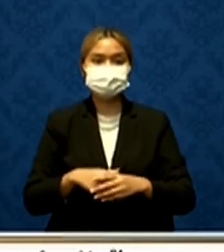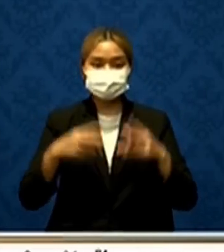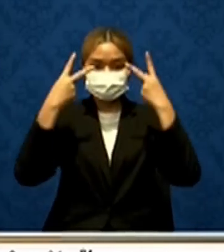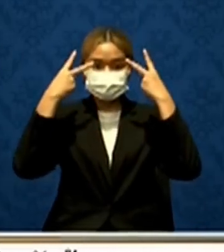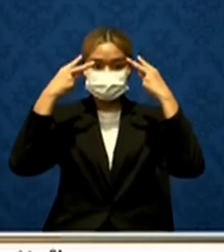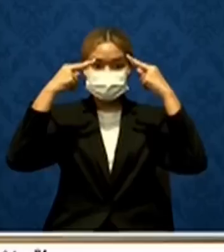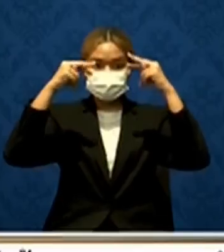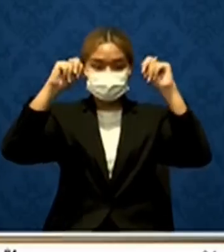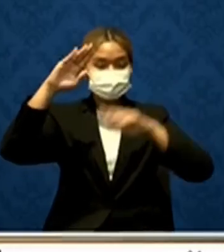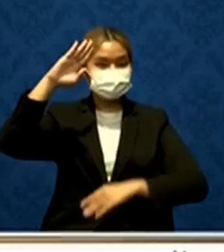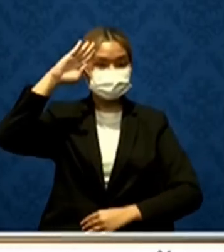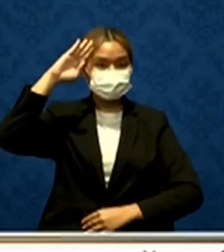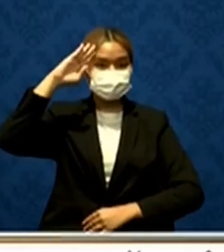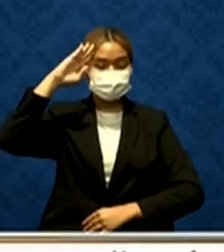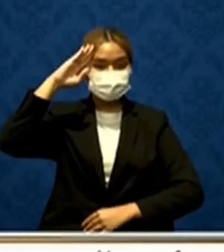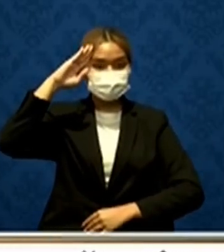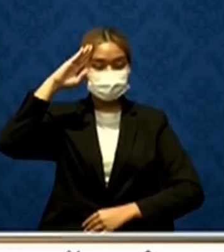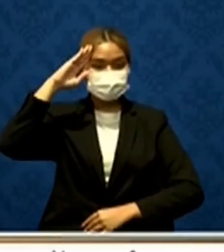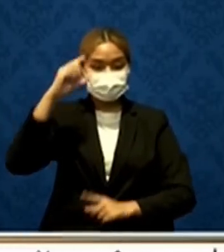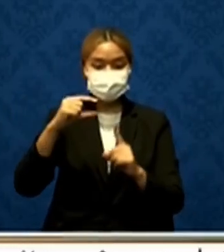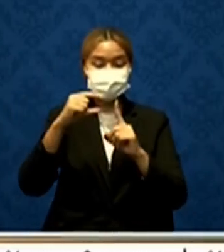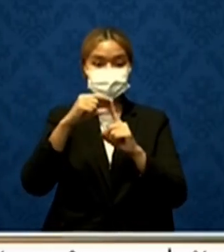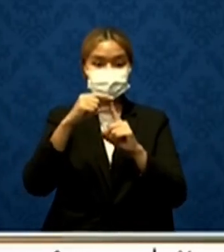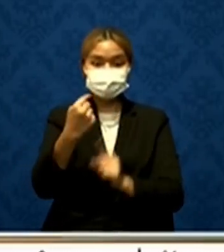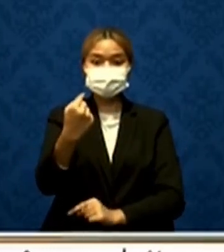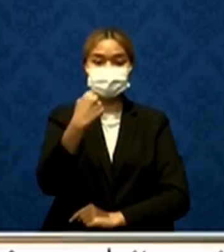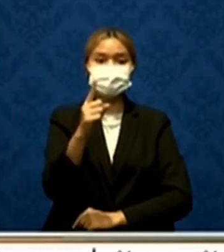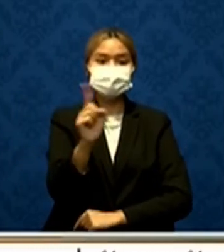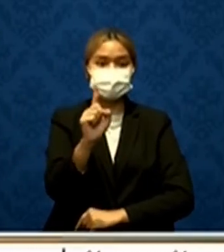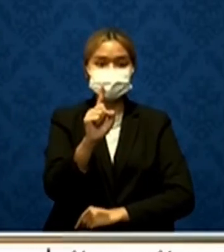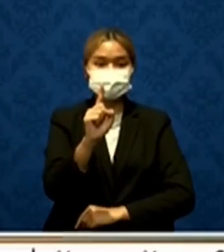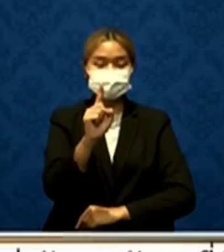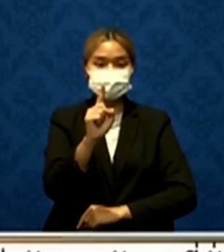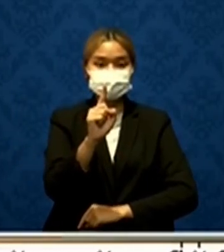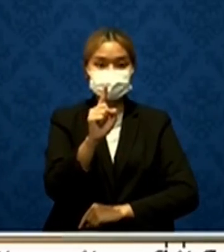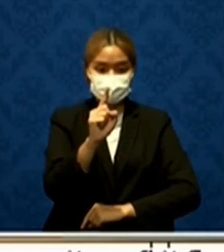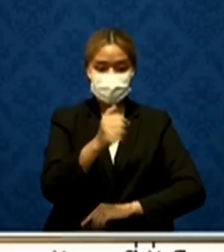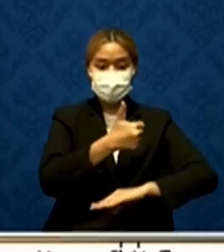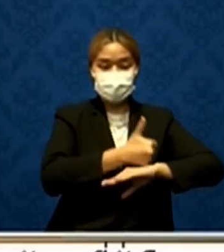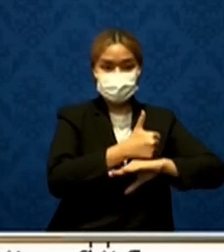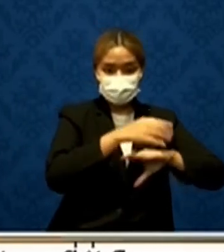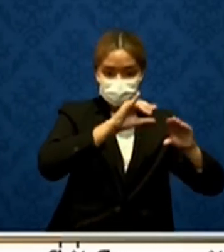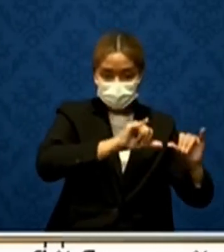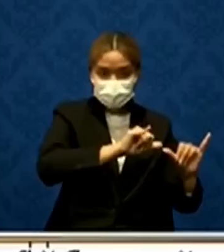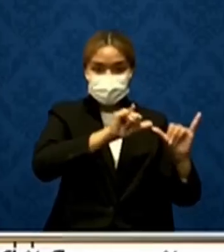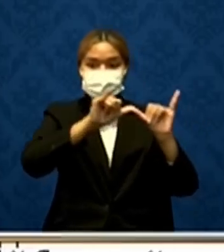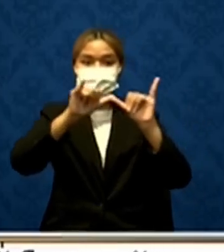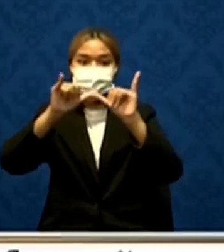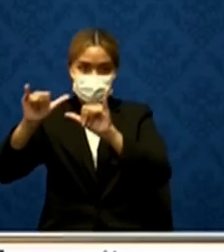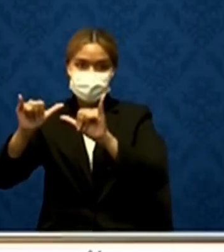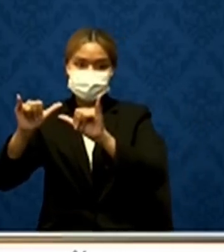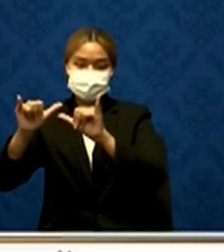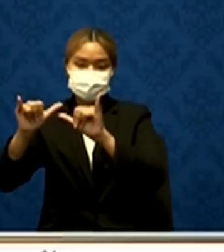รัฐมนตรีได้มีคำสั่งย้ายอดีตรักษาการผู้อำนวยการไปอยู่สำนักนายกท่านที